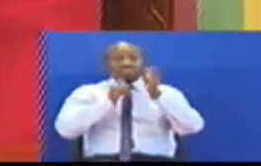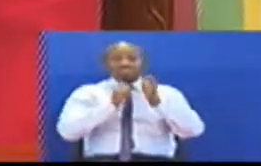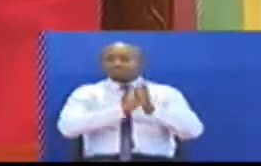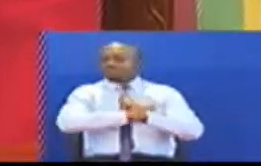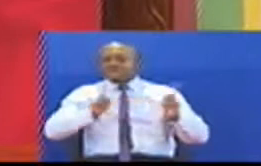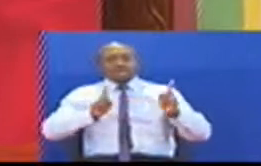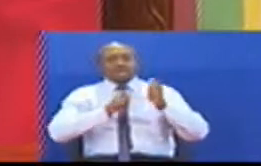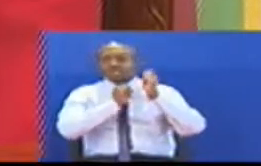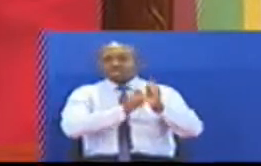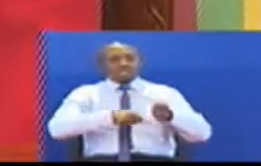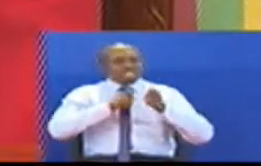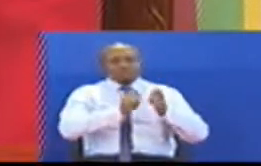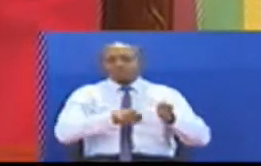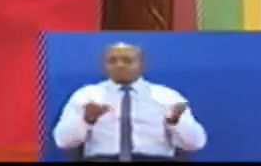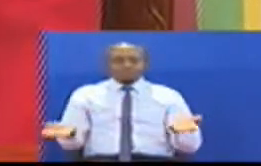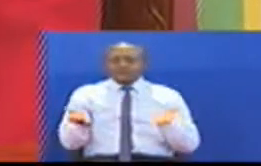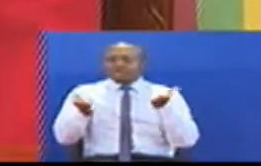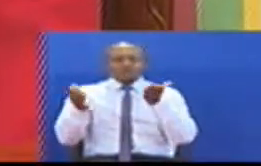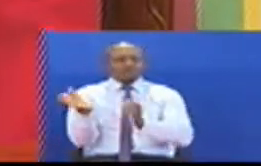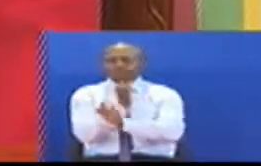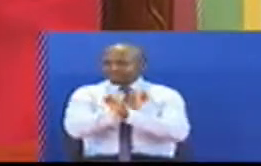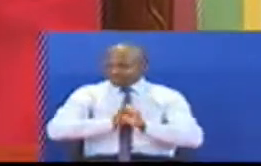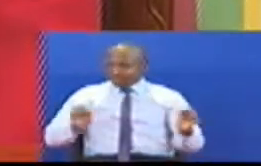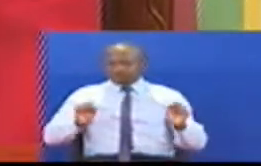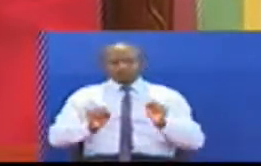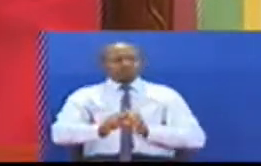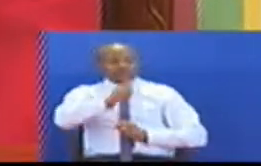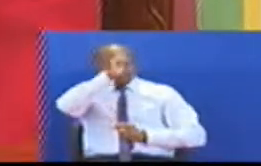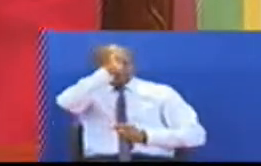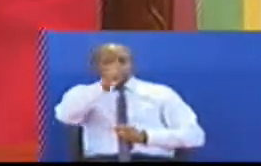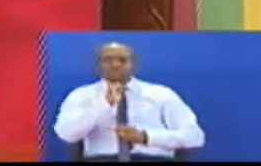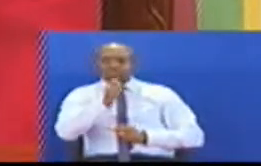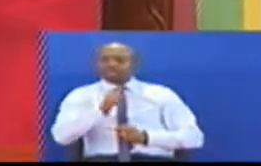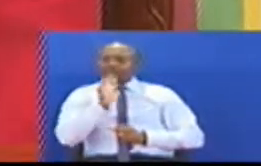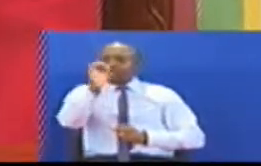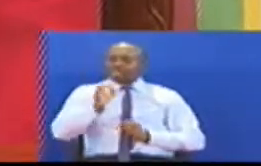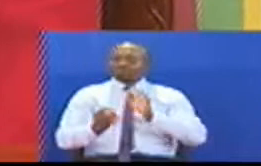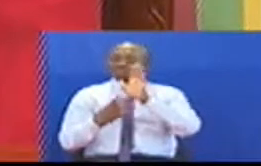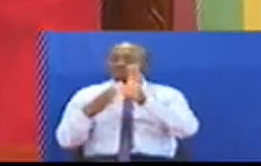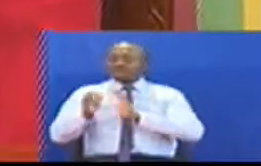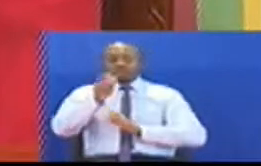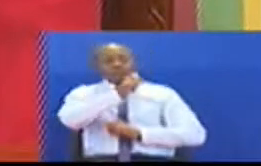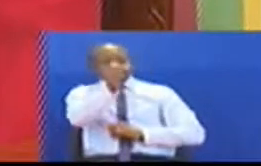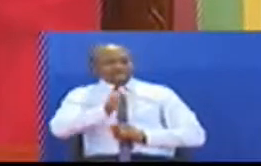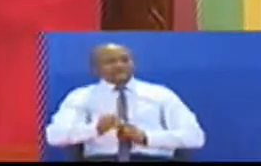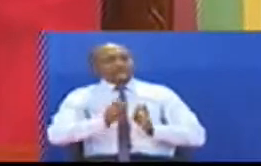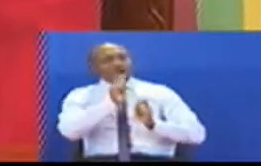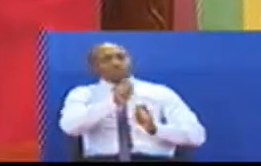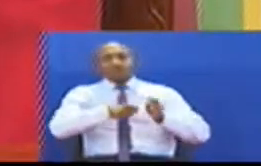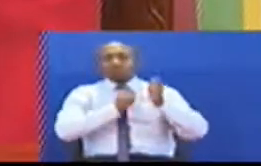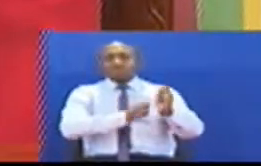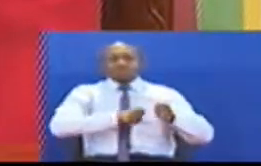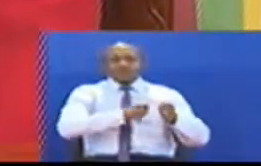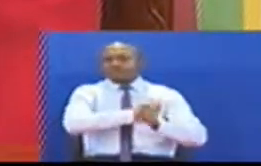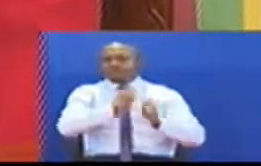kufanya maendeleo yoyote. Mheshimiwa Spika, 80% ya Watanzania ni wakulima. Usipounganisha viwanda na